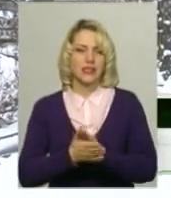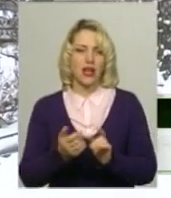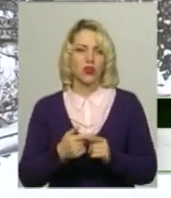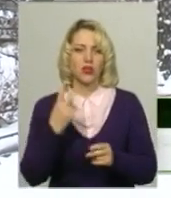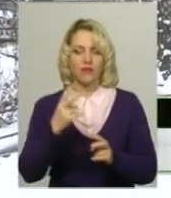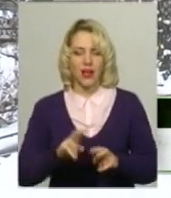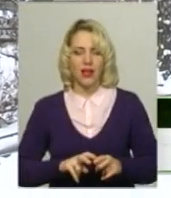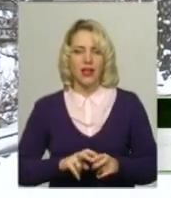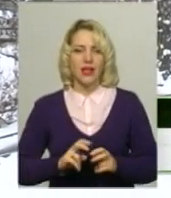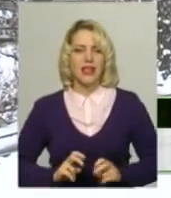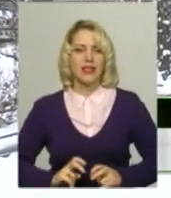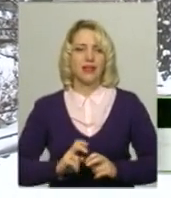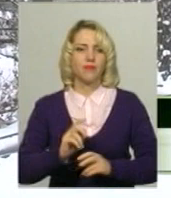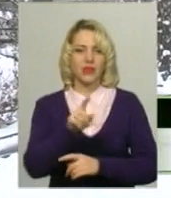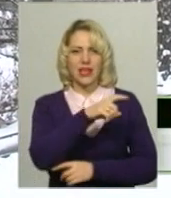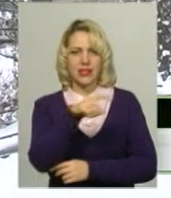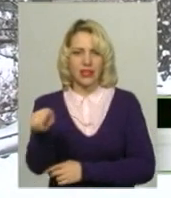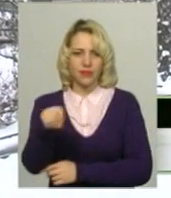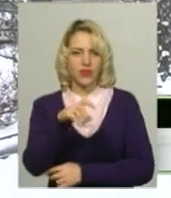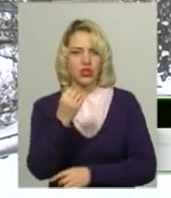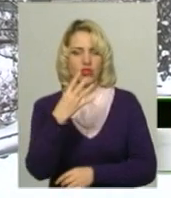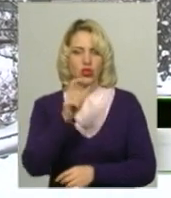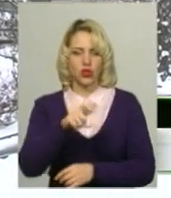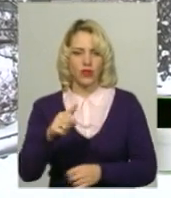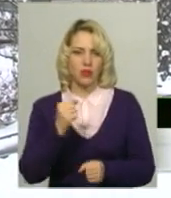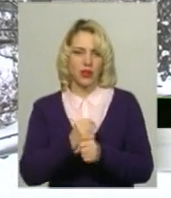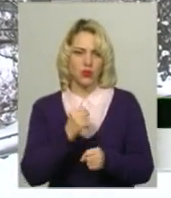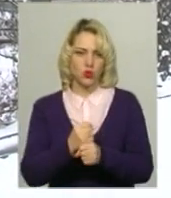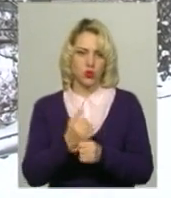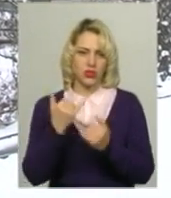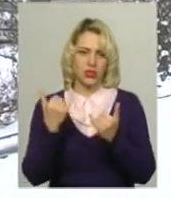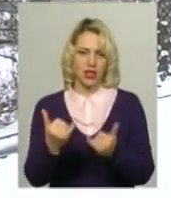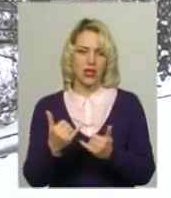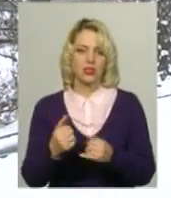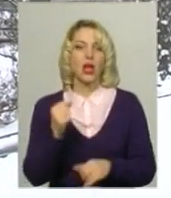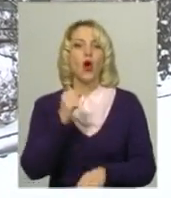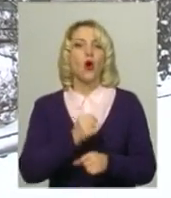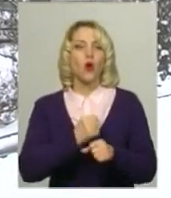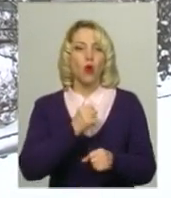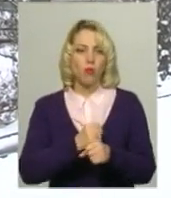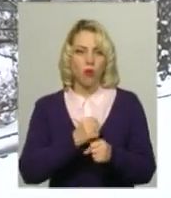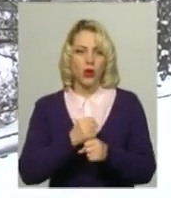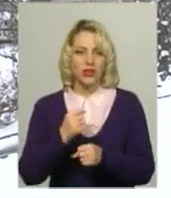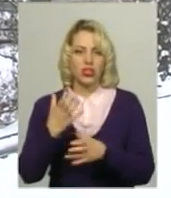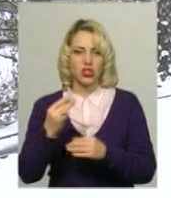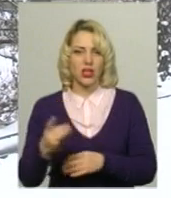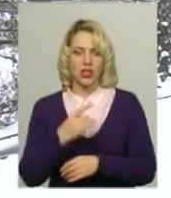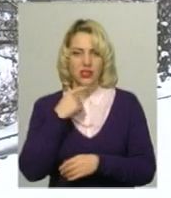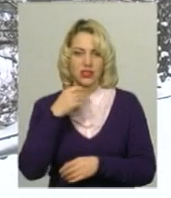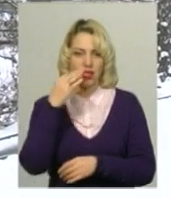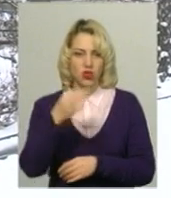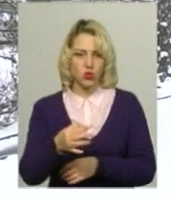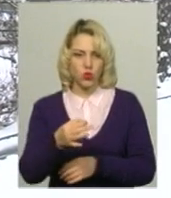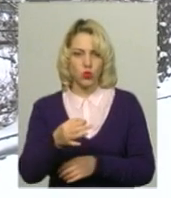будівельний, а також біля 14 чоловік на об'єкті працюють. Роботи, ще раз кажу, йдуть